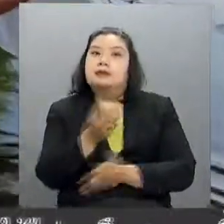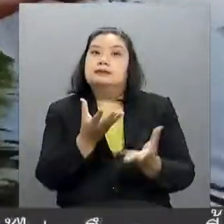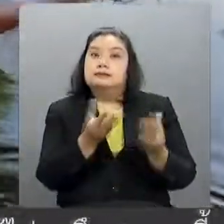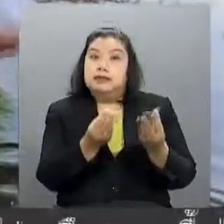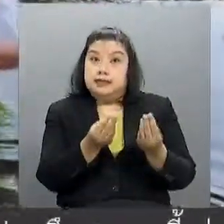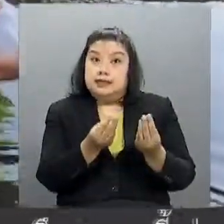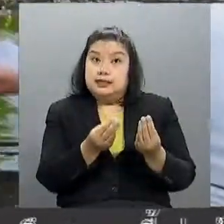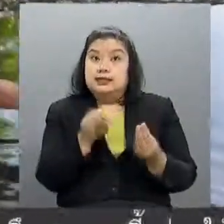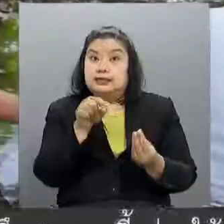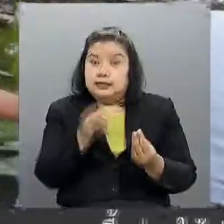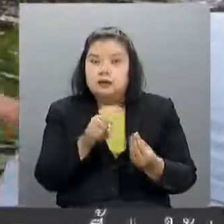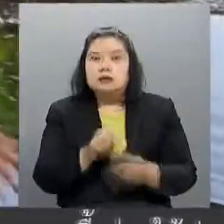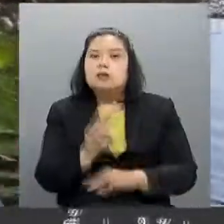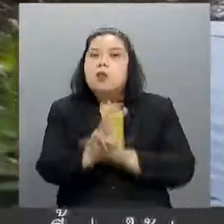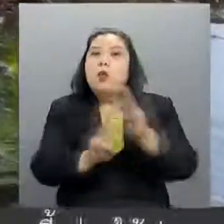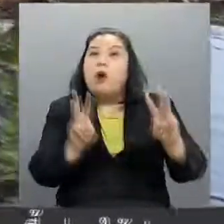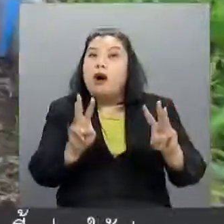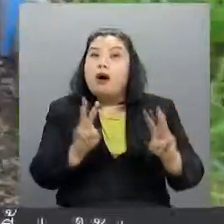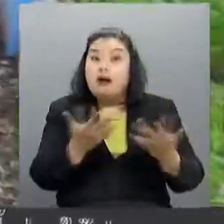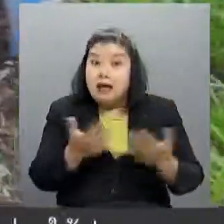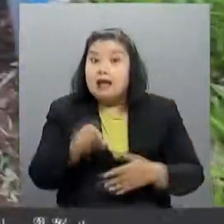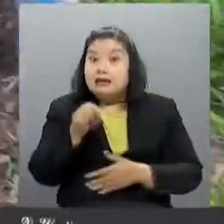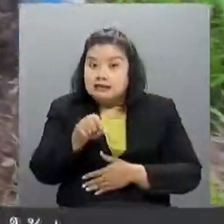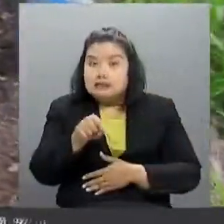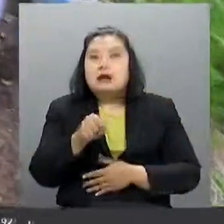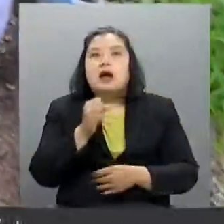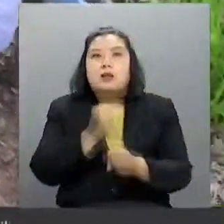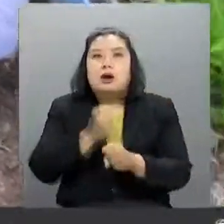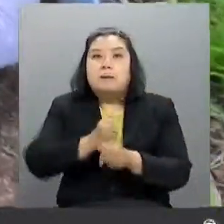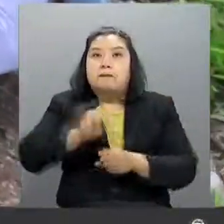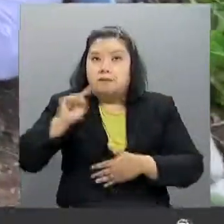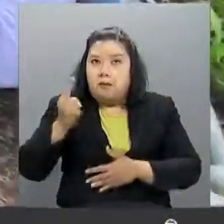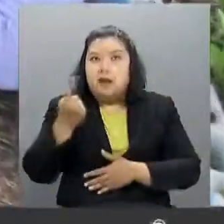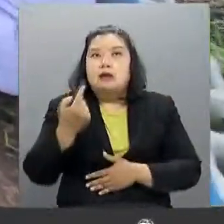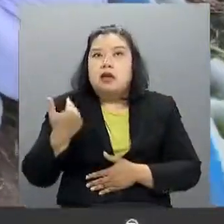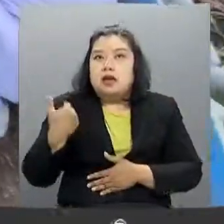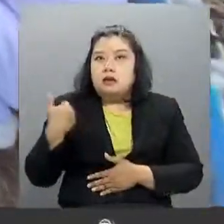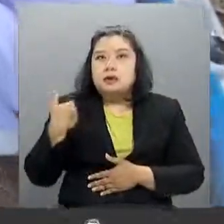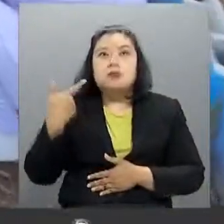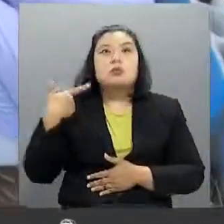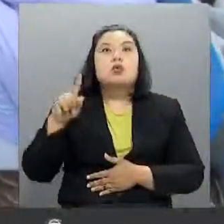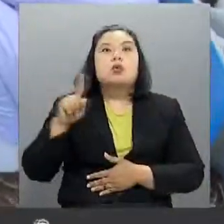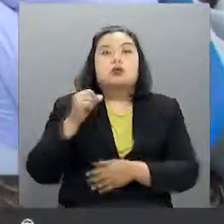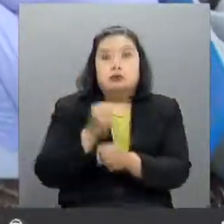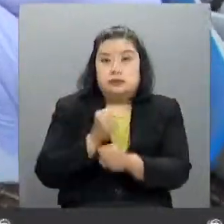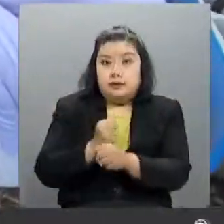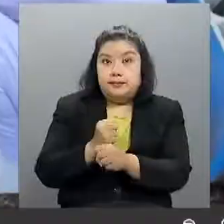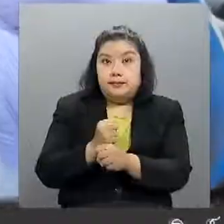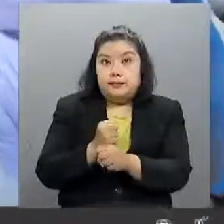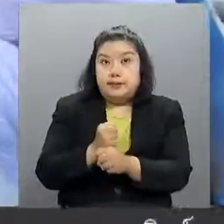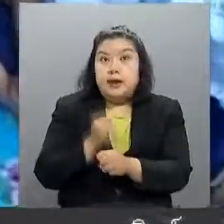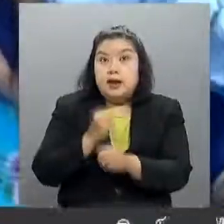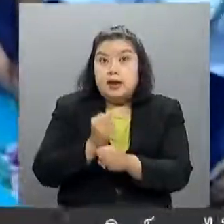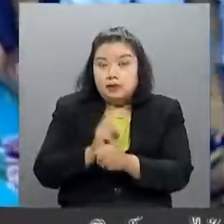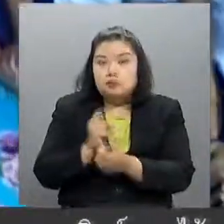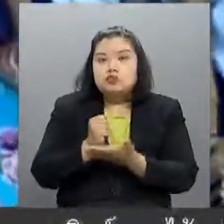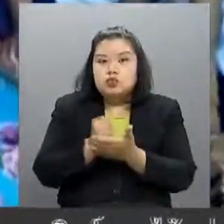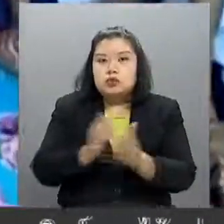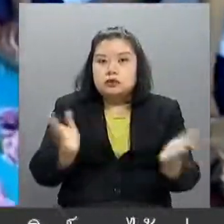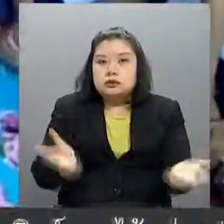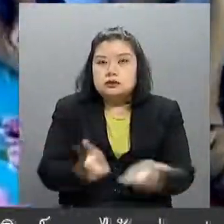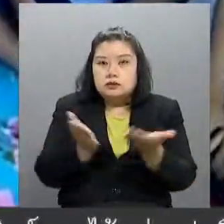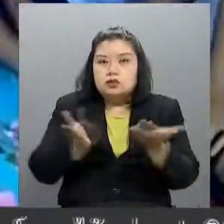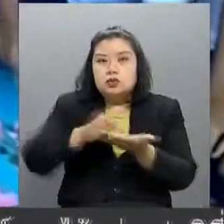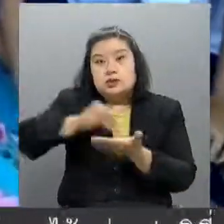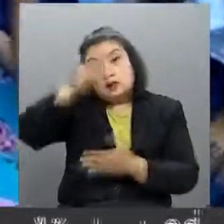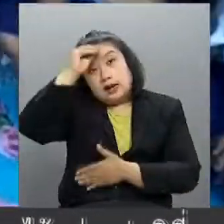ที่รกร้างตรงนี้ให้ใช้ประโยชน์ในการจัดการศึกษาของโรงเรียนสำหรับกิจ